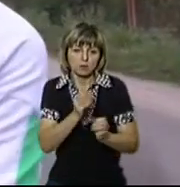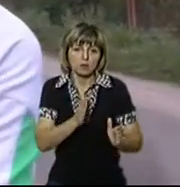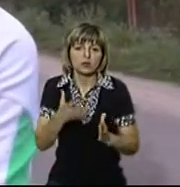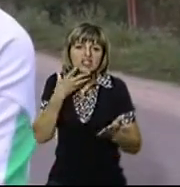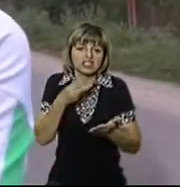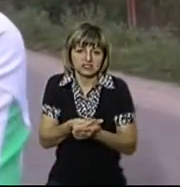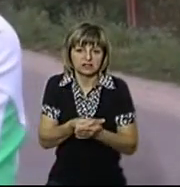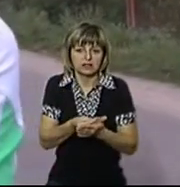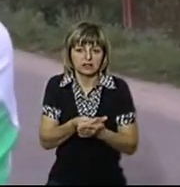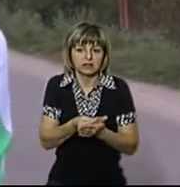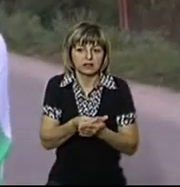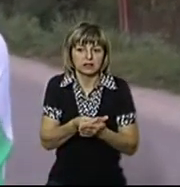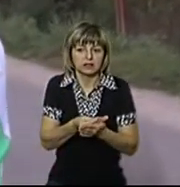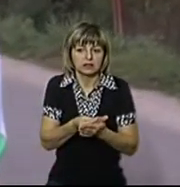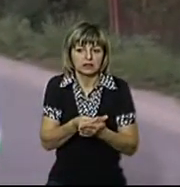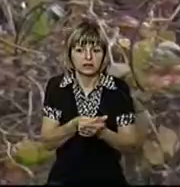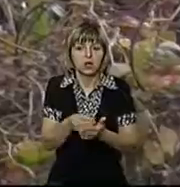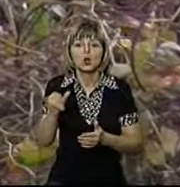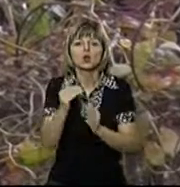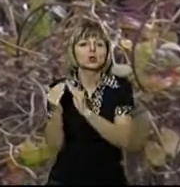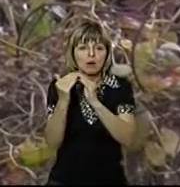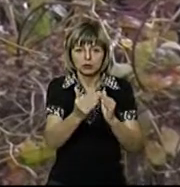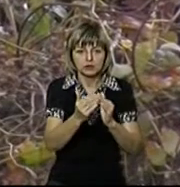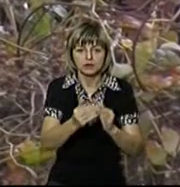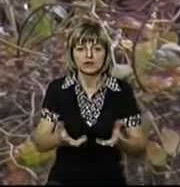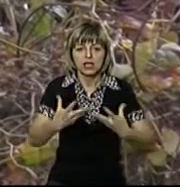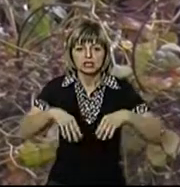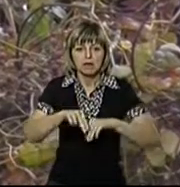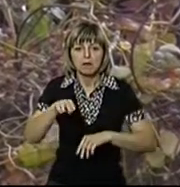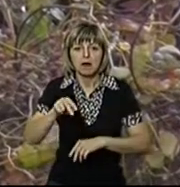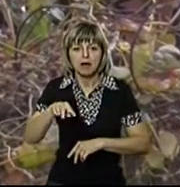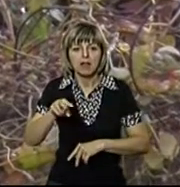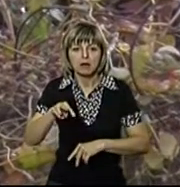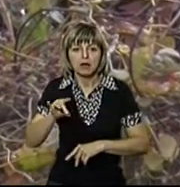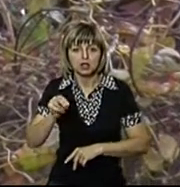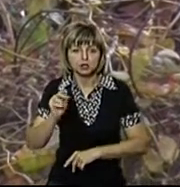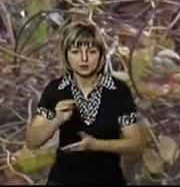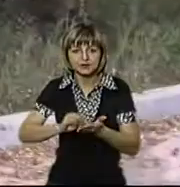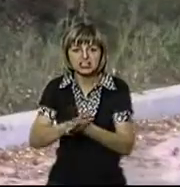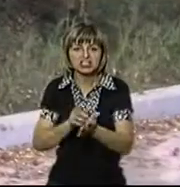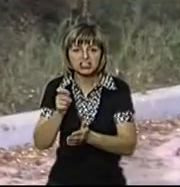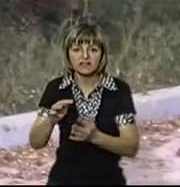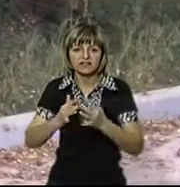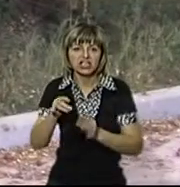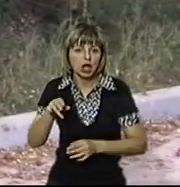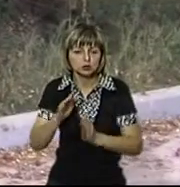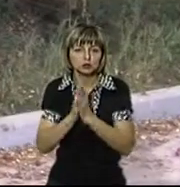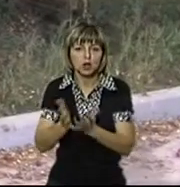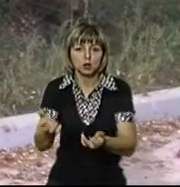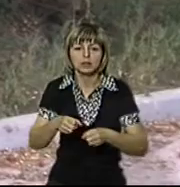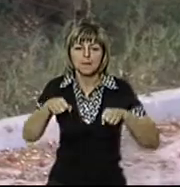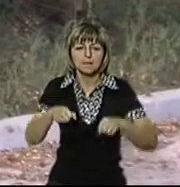вони задумали, яку ще будівлю маєш. На що вони ці будівлі ставить? Родина Паламарчуків написала заяву до сільської ради з проханням отримати